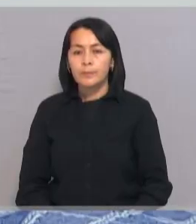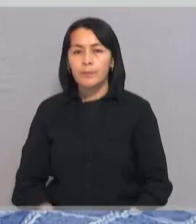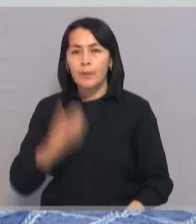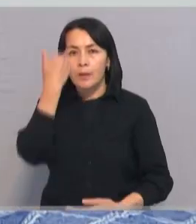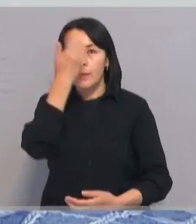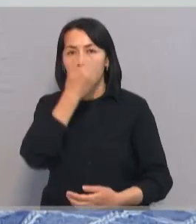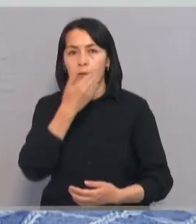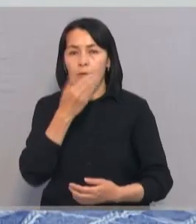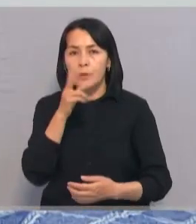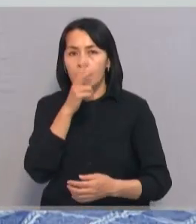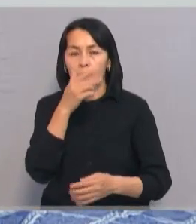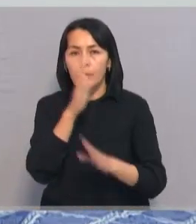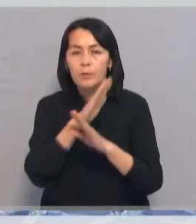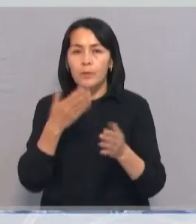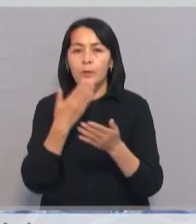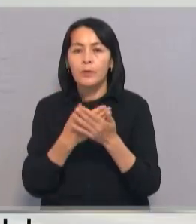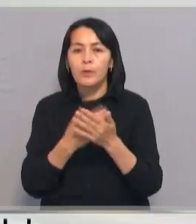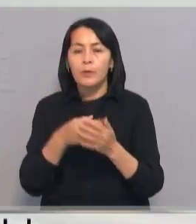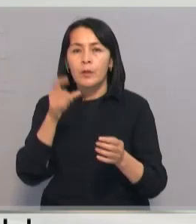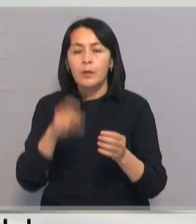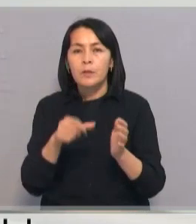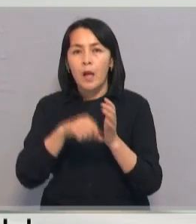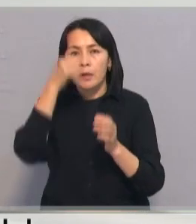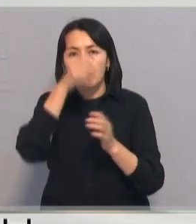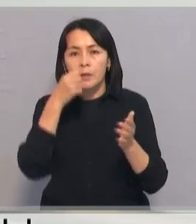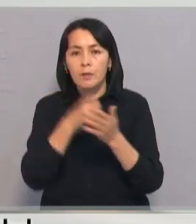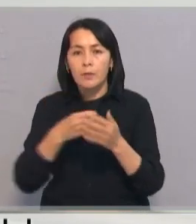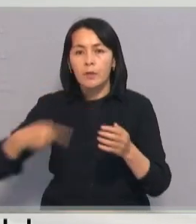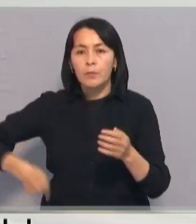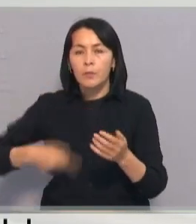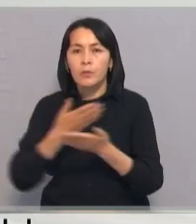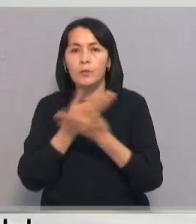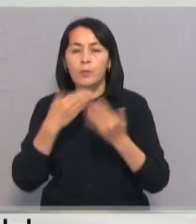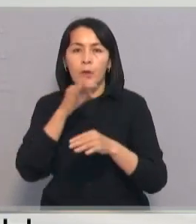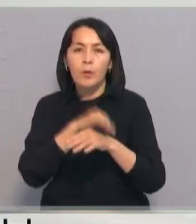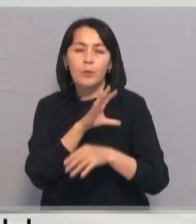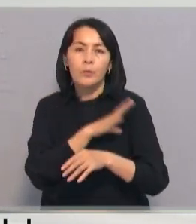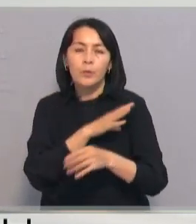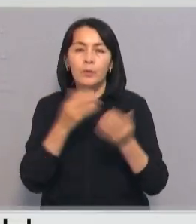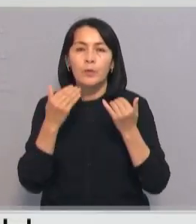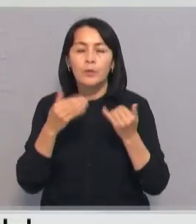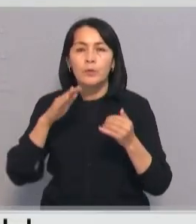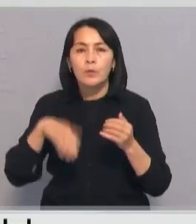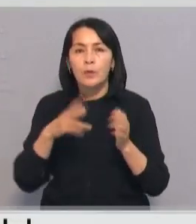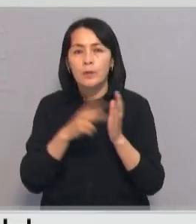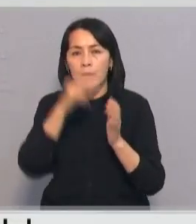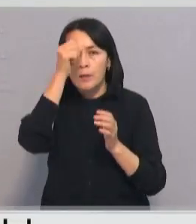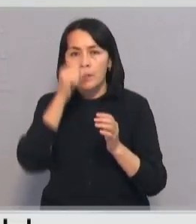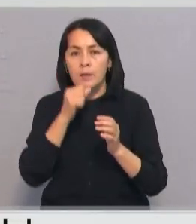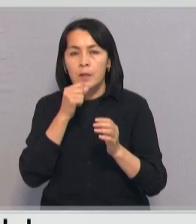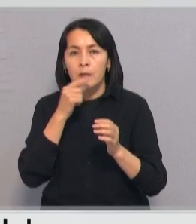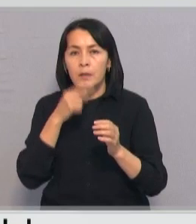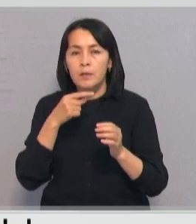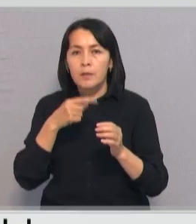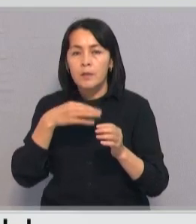500-ін камераға көрсетпеуді өтінген науқас 6 жылдан бері бүйрек жетіспеушілігімен ауырғанын айтады. Соңғы 8 айда